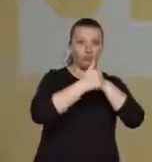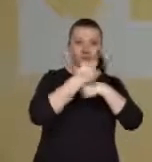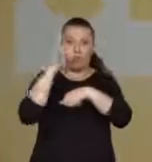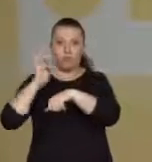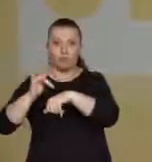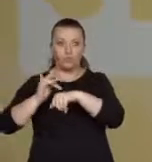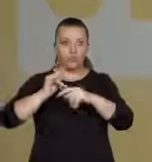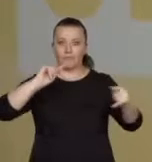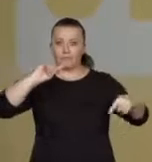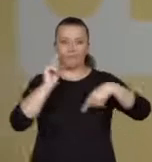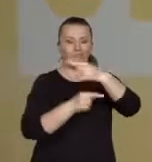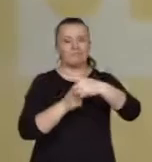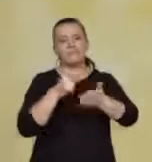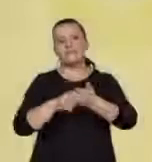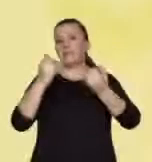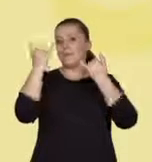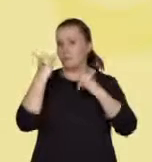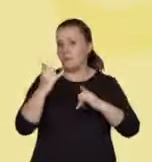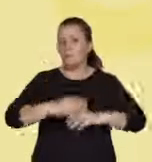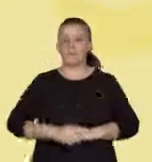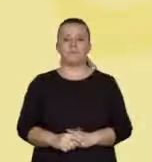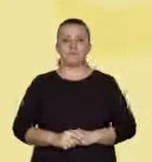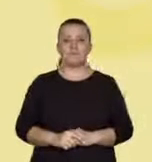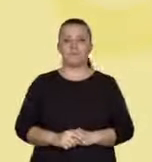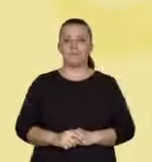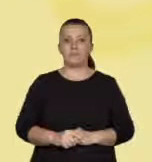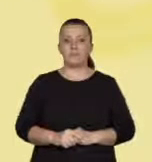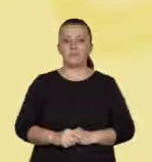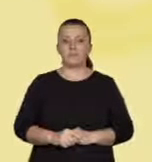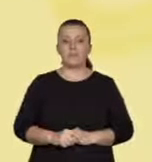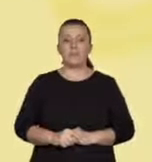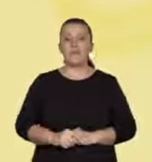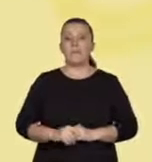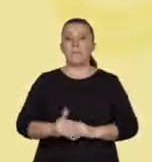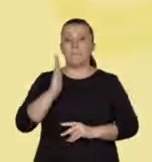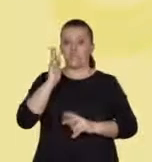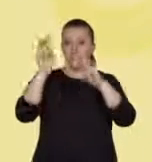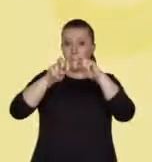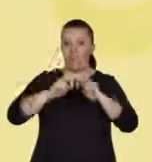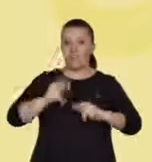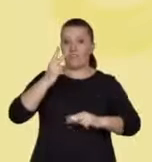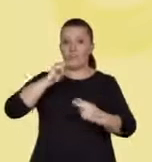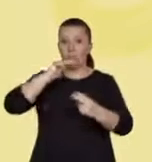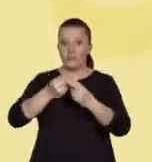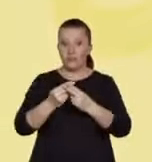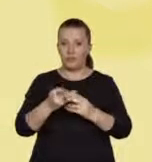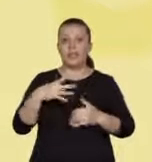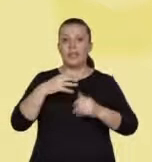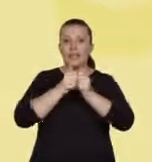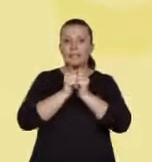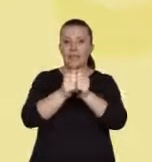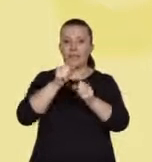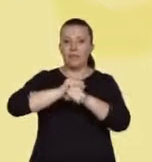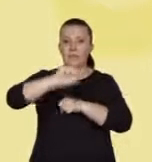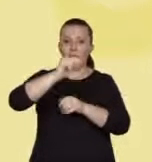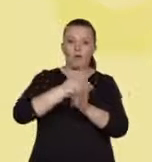skutkiem i dlatego taka odpowiedź jest błędna. Przyjrzyjmy się bliżej dwóm odpowiedziom udzielonym do zadania 21 z